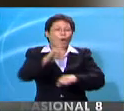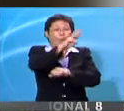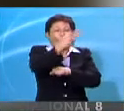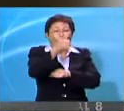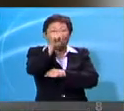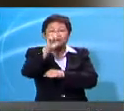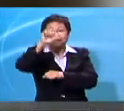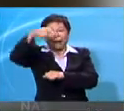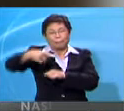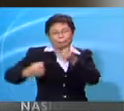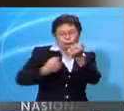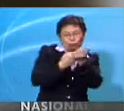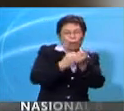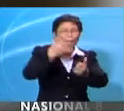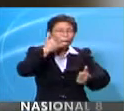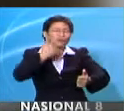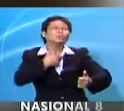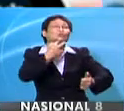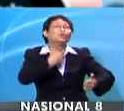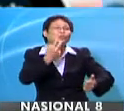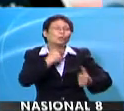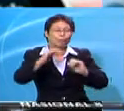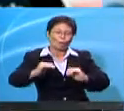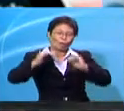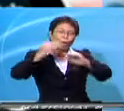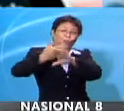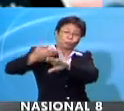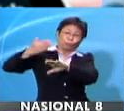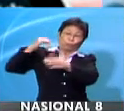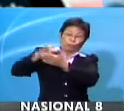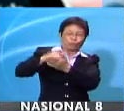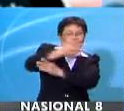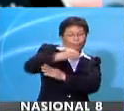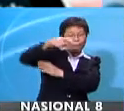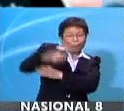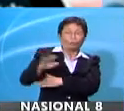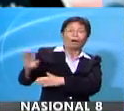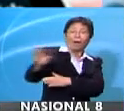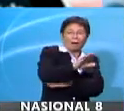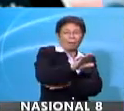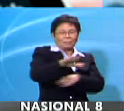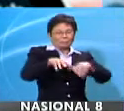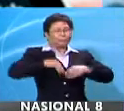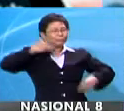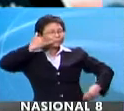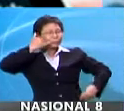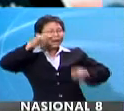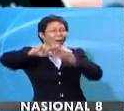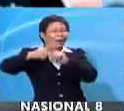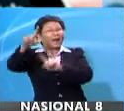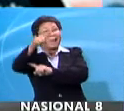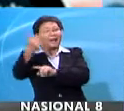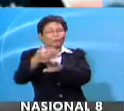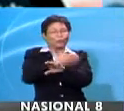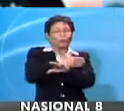telah memperkenalkan sokongan panggilan suara secara berperingkat sebelum ini dan memerlukan anda menerima panggilan daripada rakan lain